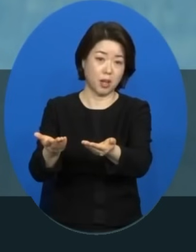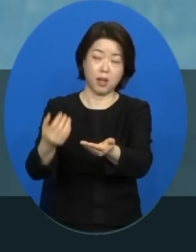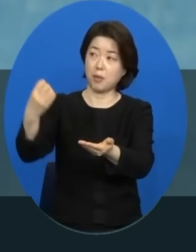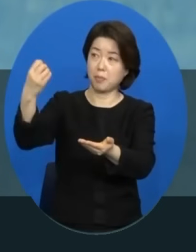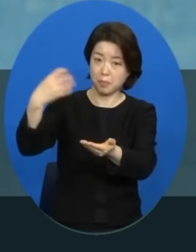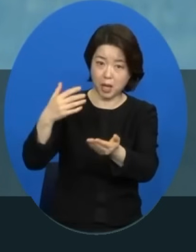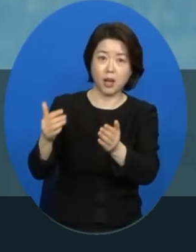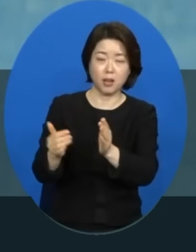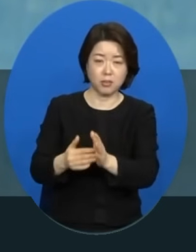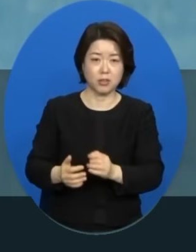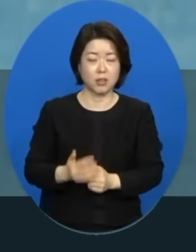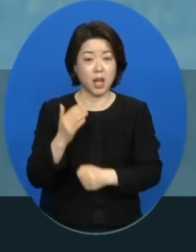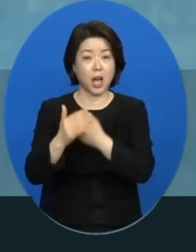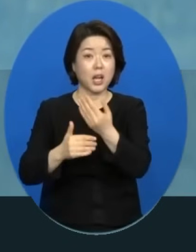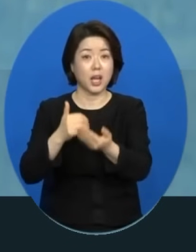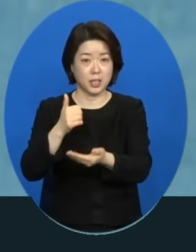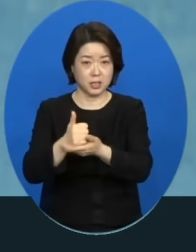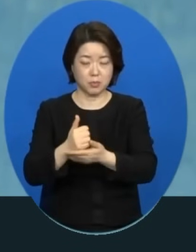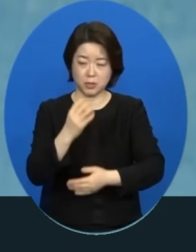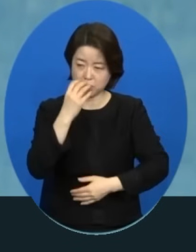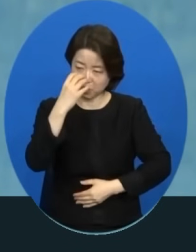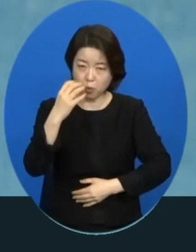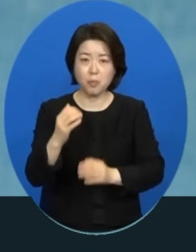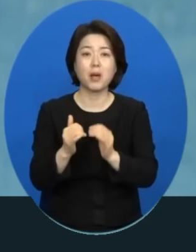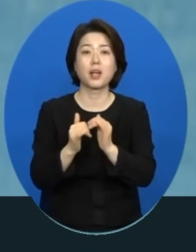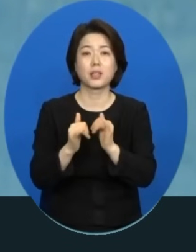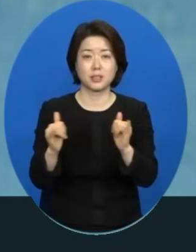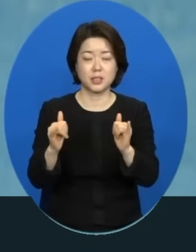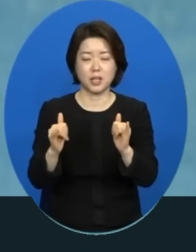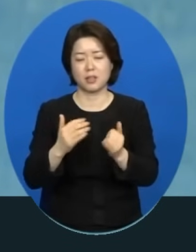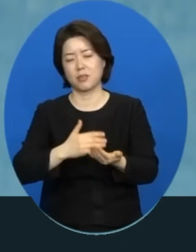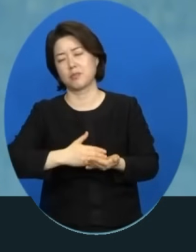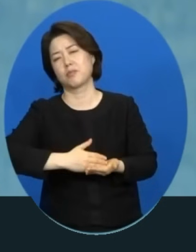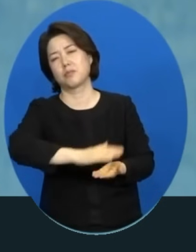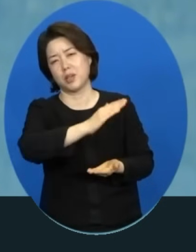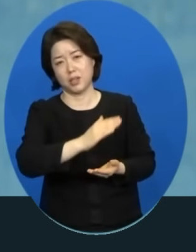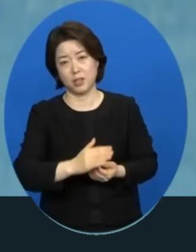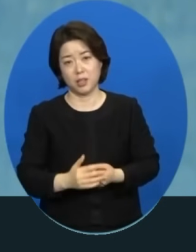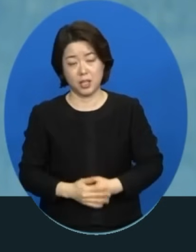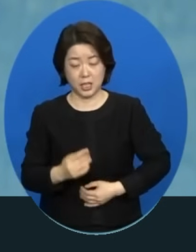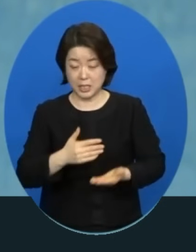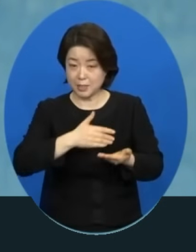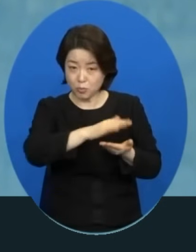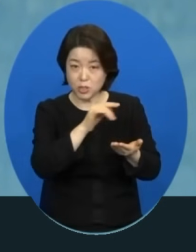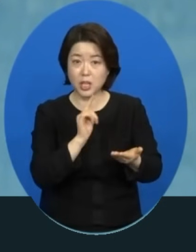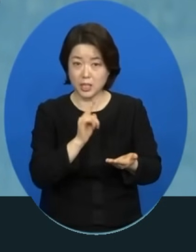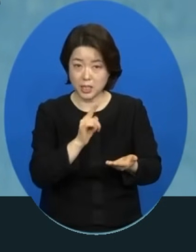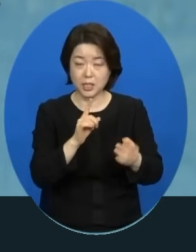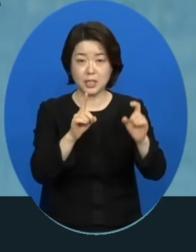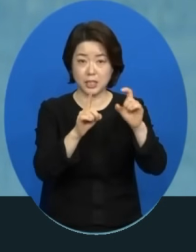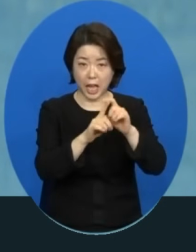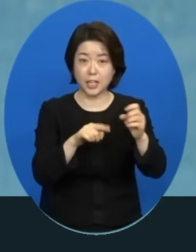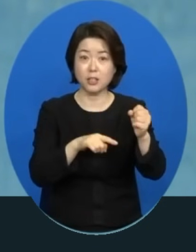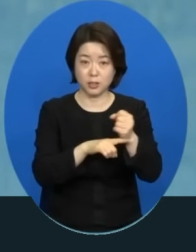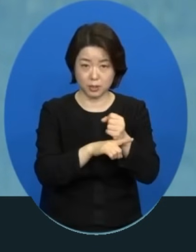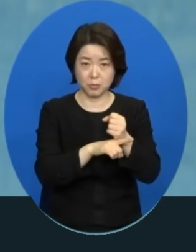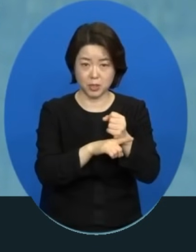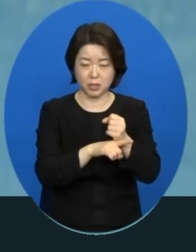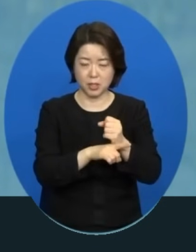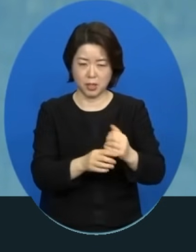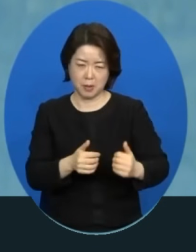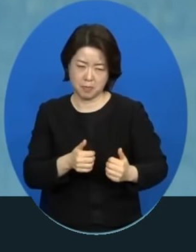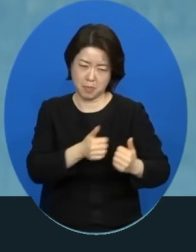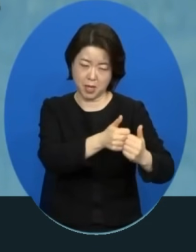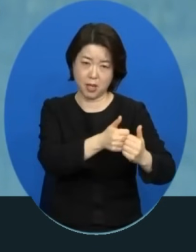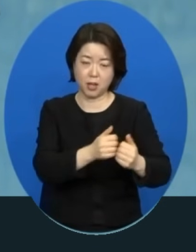하였느니라. 하나님은 교만한 자를 물리치신다. 이 물리치신다라고 하는 이 단어의 의미는요,